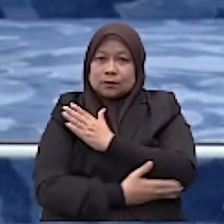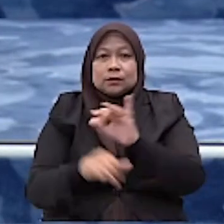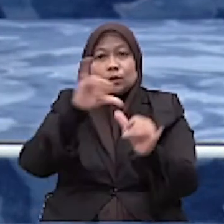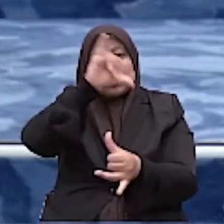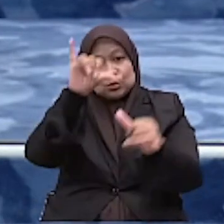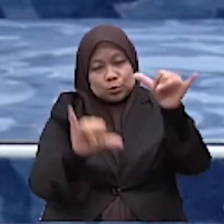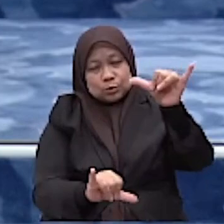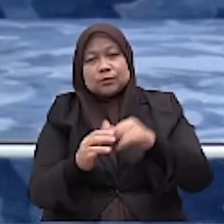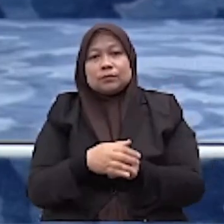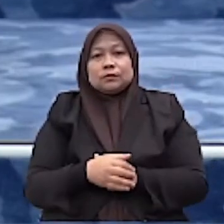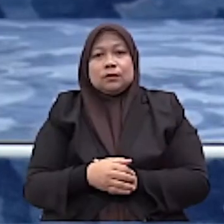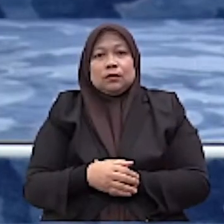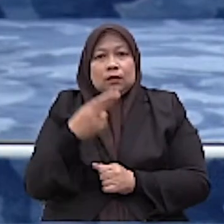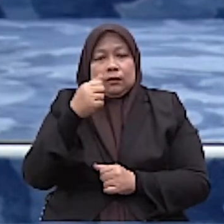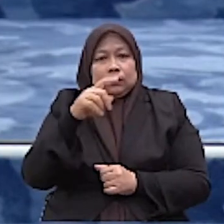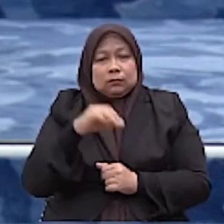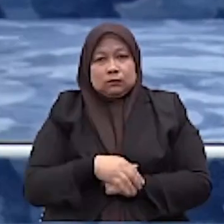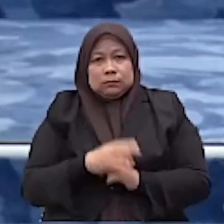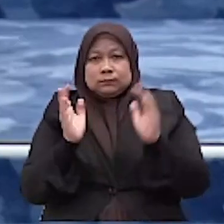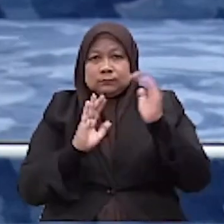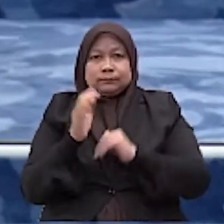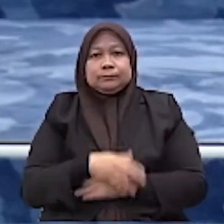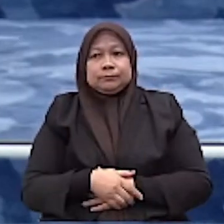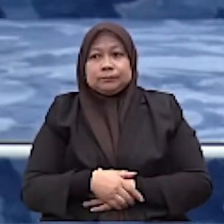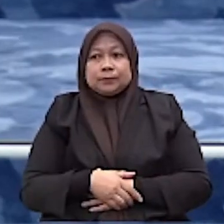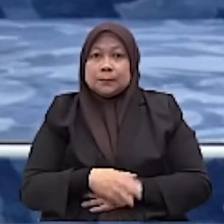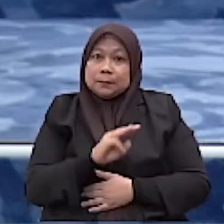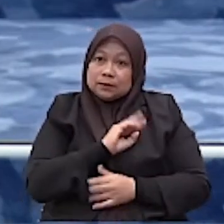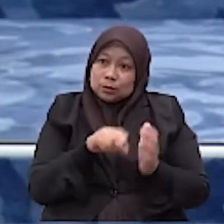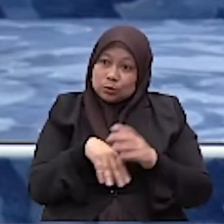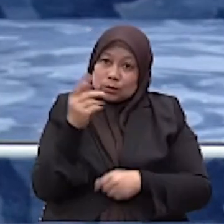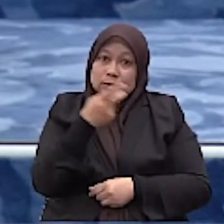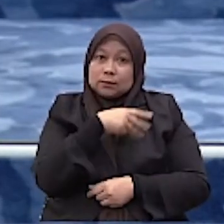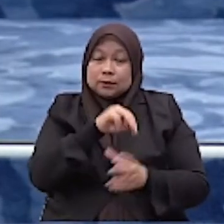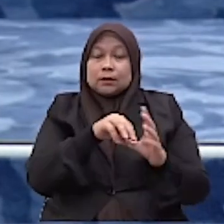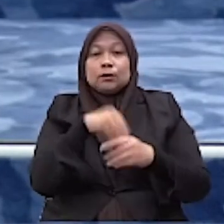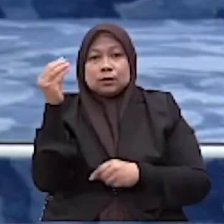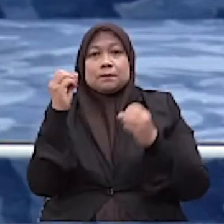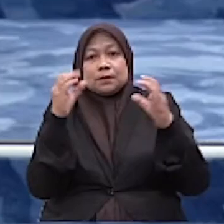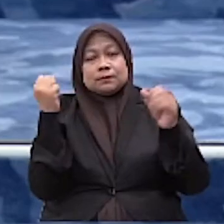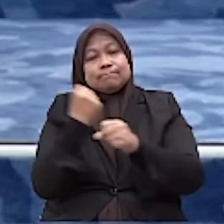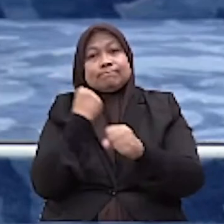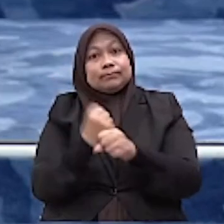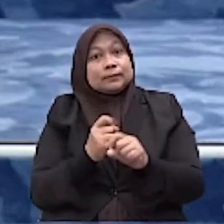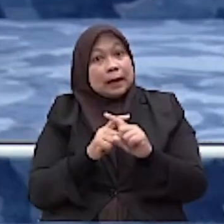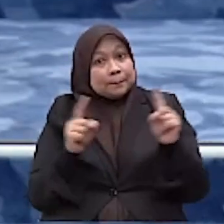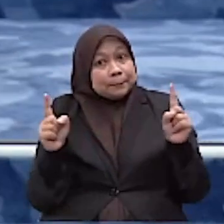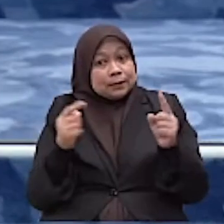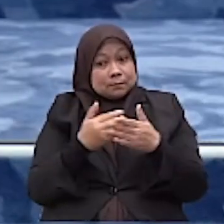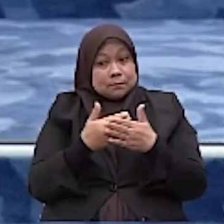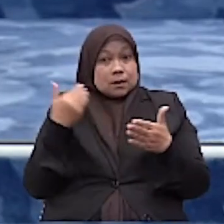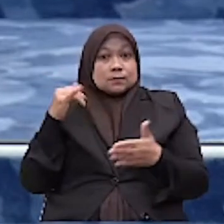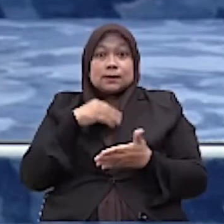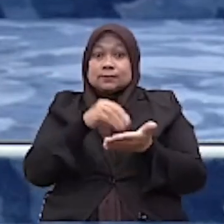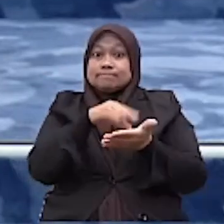Uko ada pemetaan erografi Malaysia menteri luar dan Kementerian Luar yang menjalankan banyakkan tugas itu Tapi sebelum